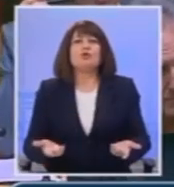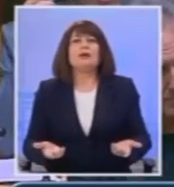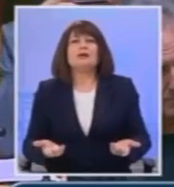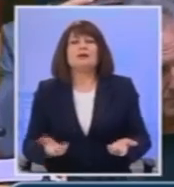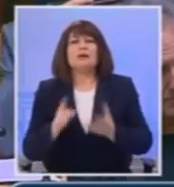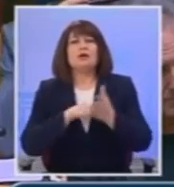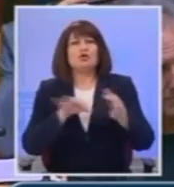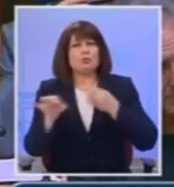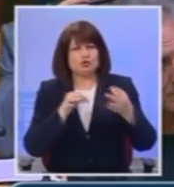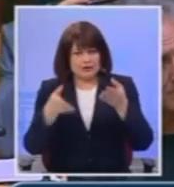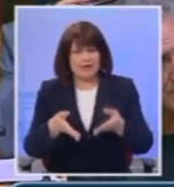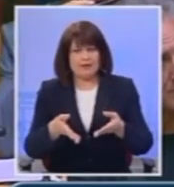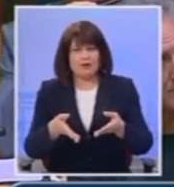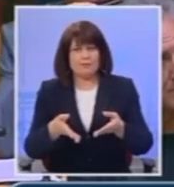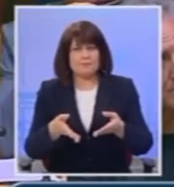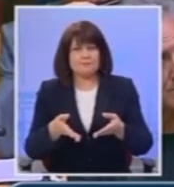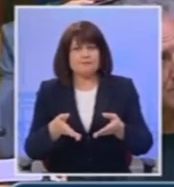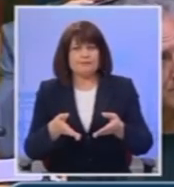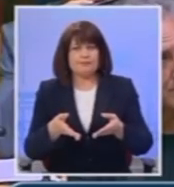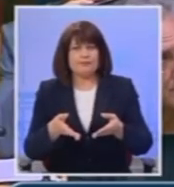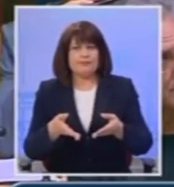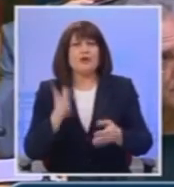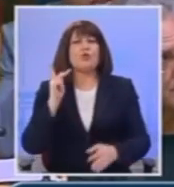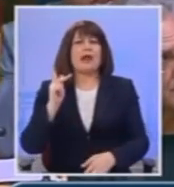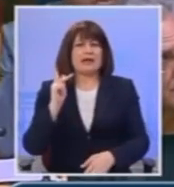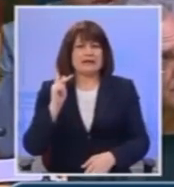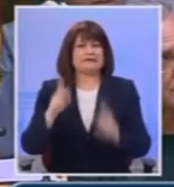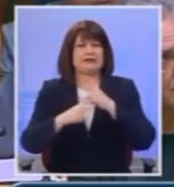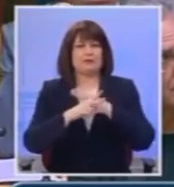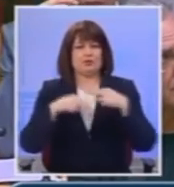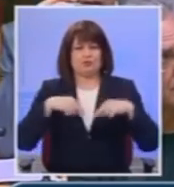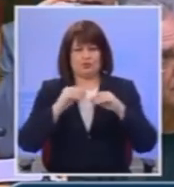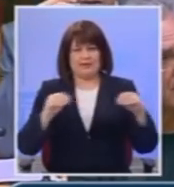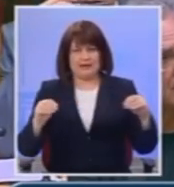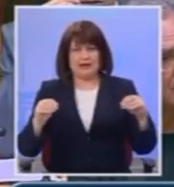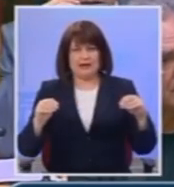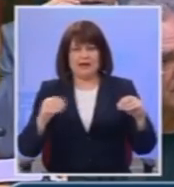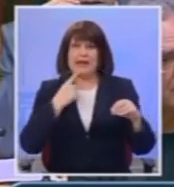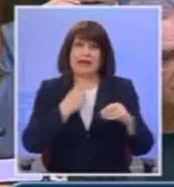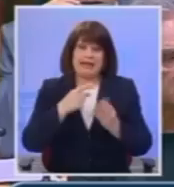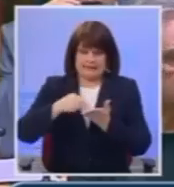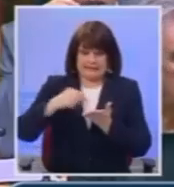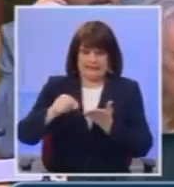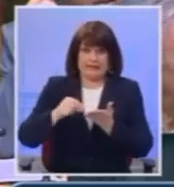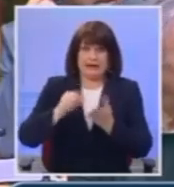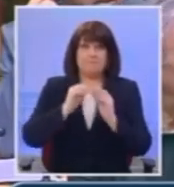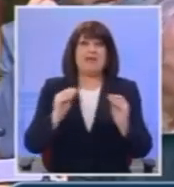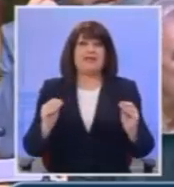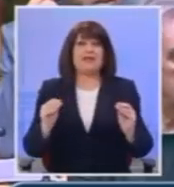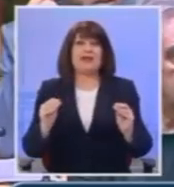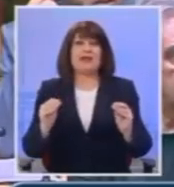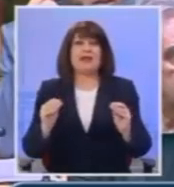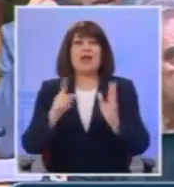Το νομοσχέδιο αυτό, το νομοσχέδιο του κυρίου Κουράκη, που διορθώνει, υποτίθεται για εσάς, κάποια πράγματα στην παιδεία, ήρθε